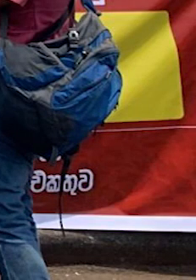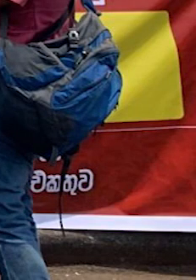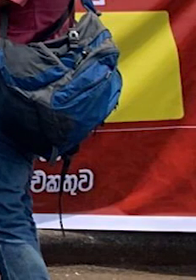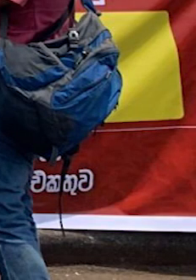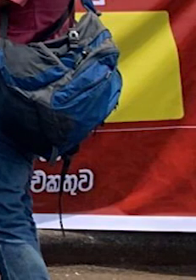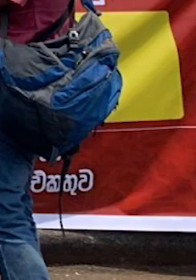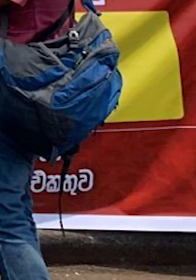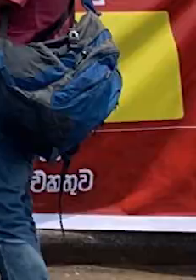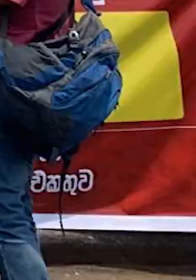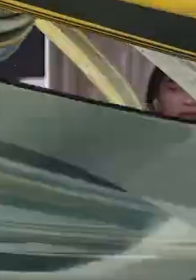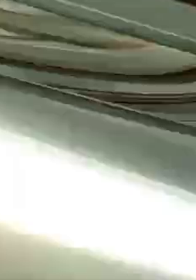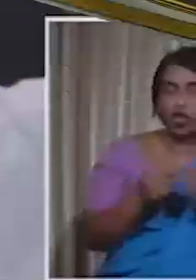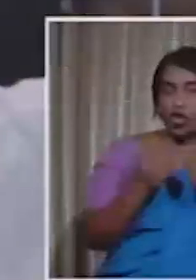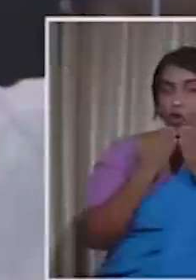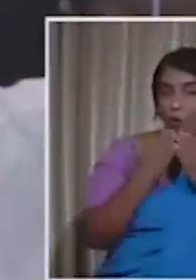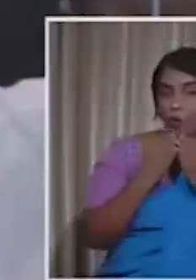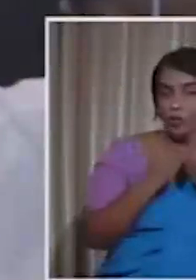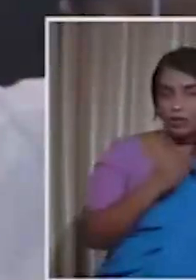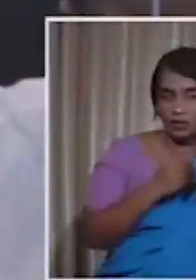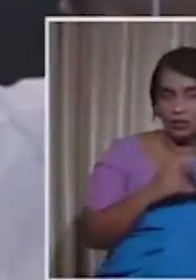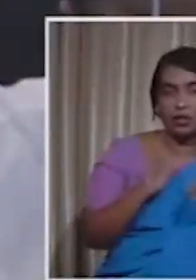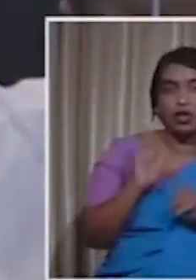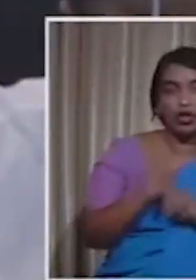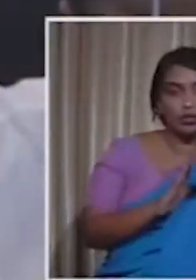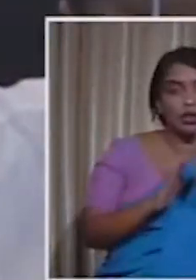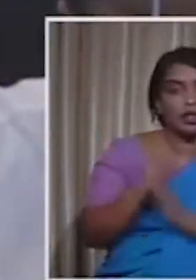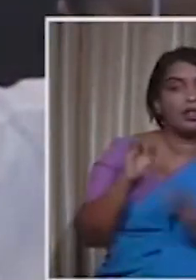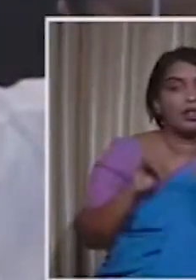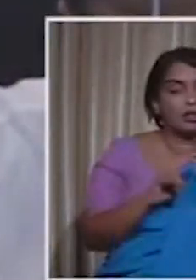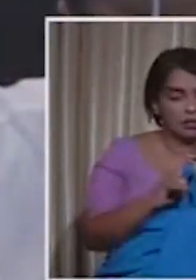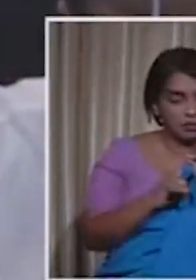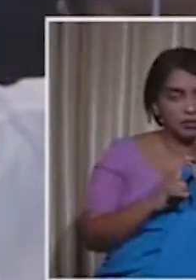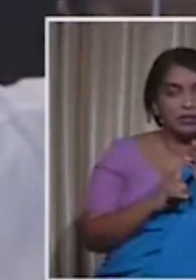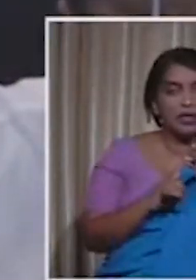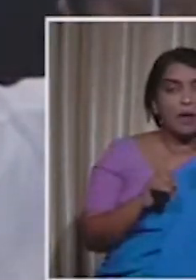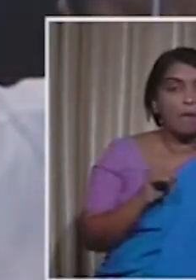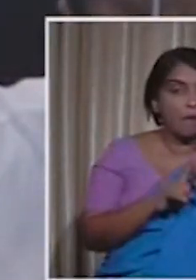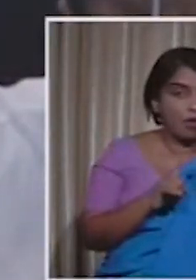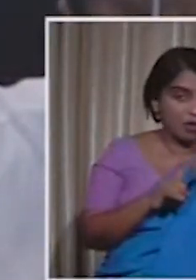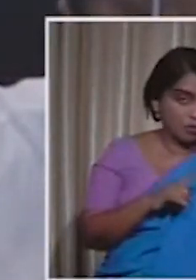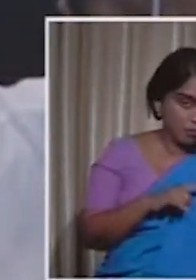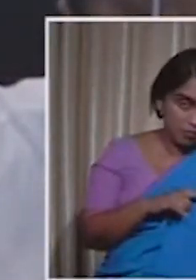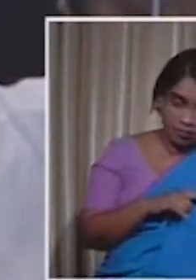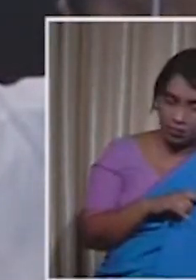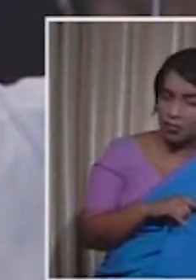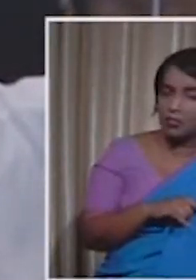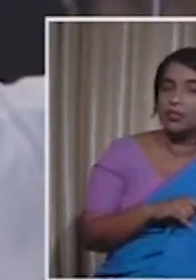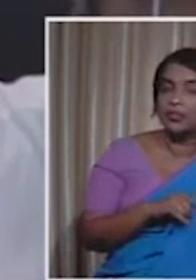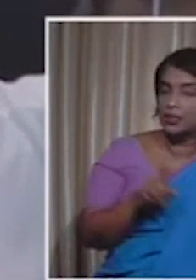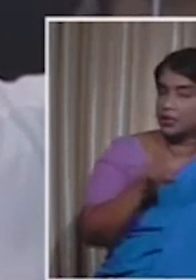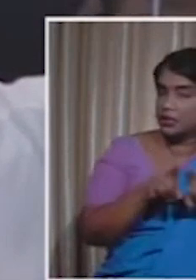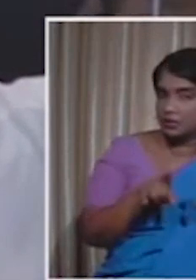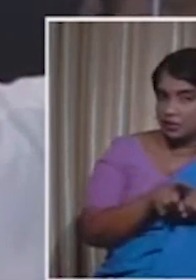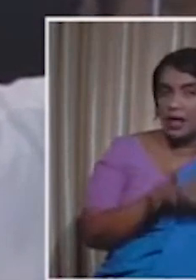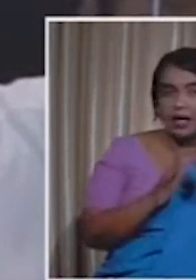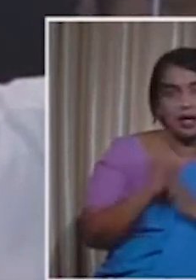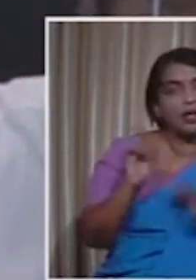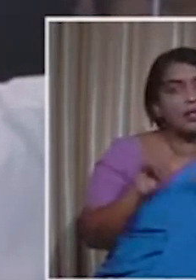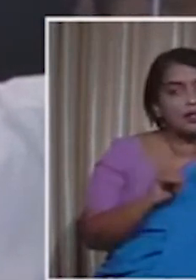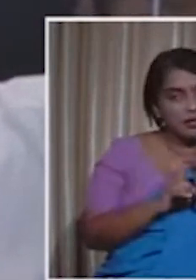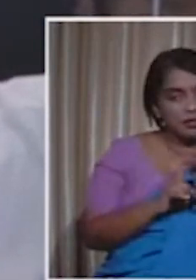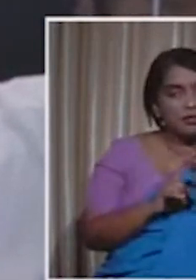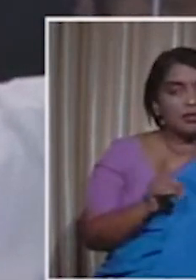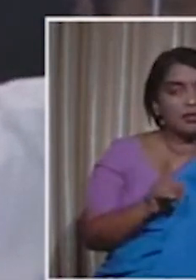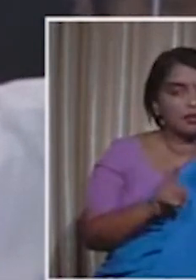வருகின்றமை குறிப்பிடத்தக்கது. ஜனநாயக போராட்டங்களுக்கு செவிசாய்க்க அரசாங்கம் எப்போதும் தயாராக இருந்தாலும்